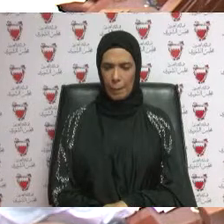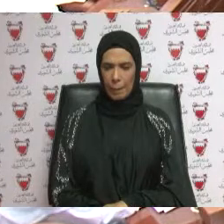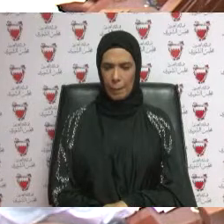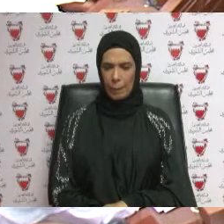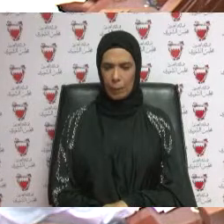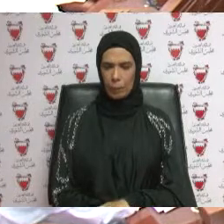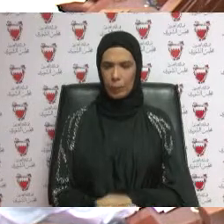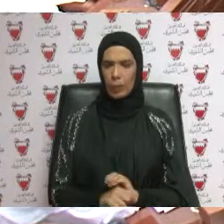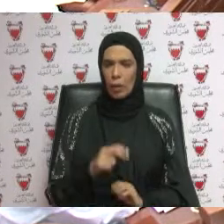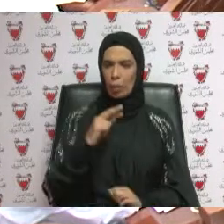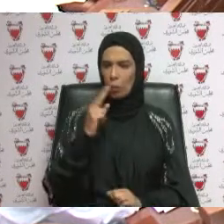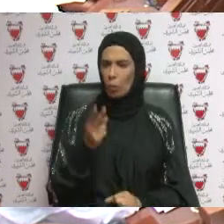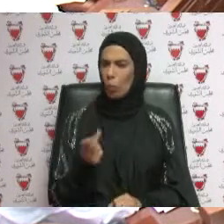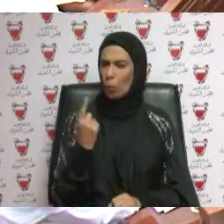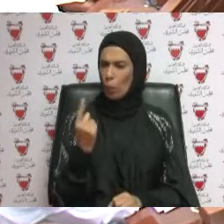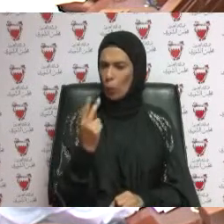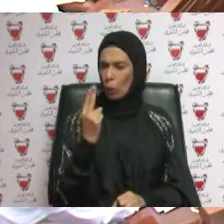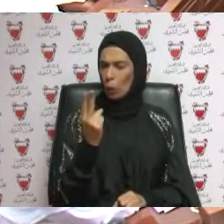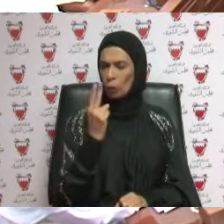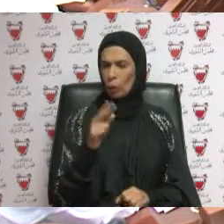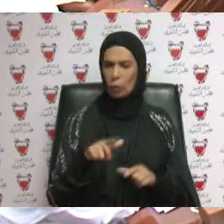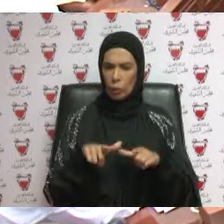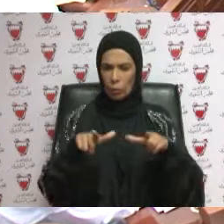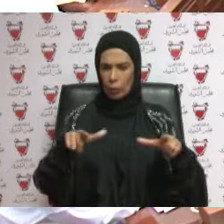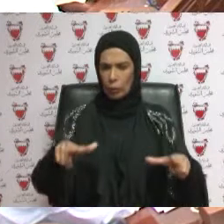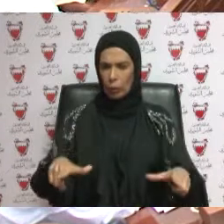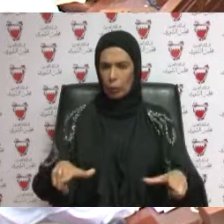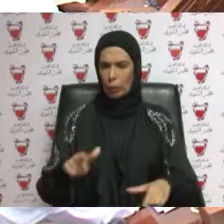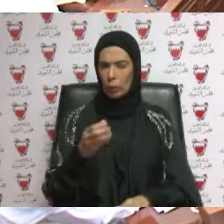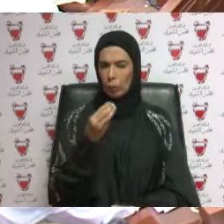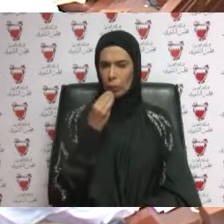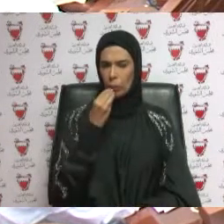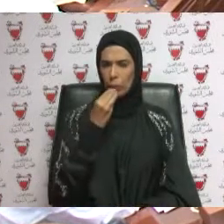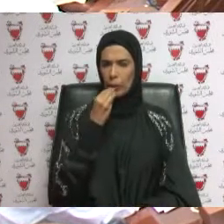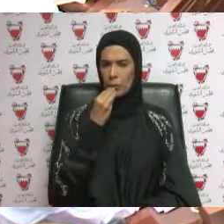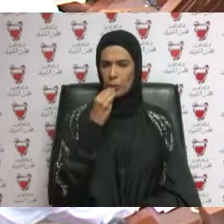تتكرر في خطاباتنا دائما كلمة الأمن الغذائي،